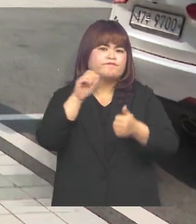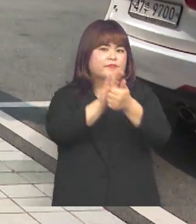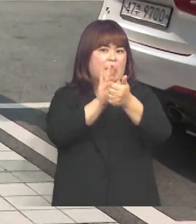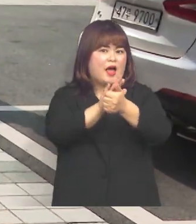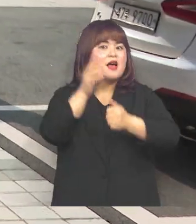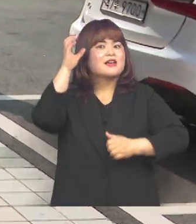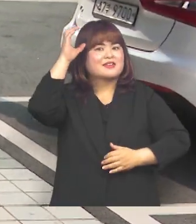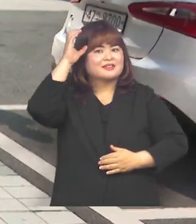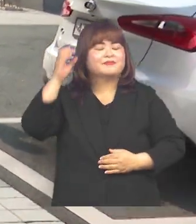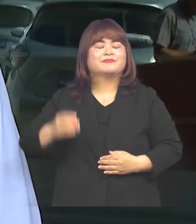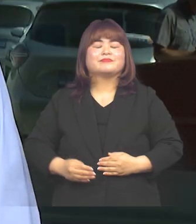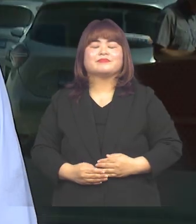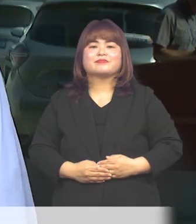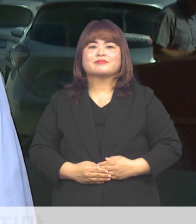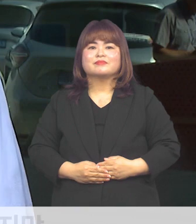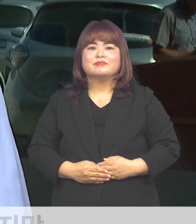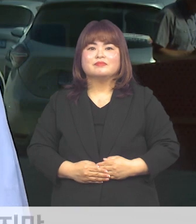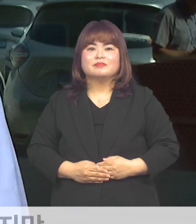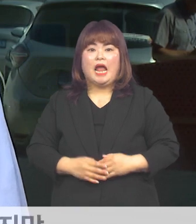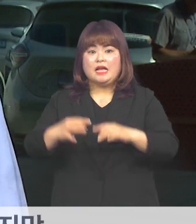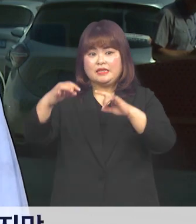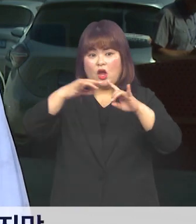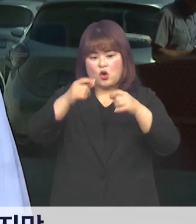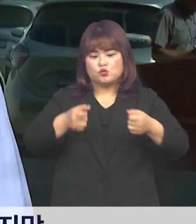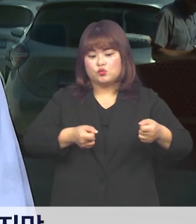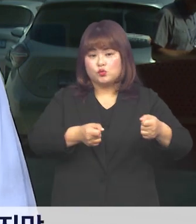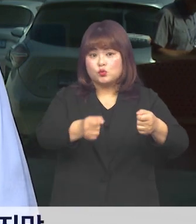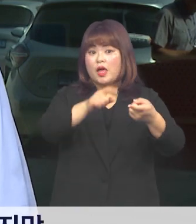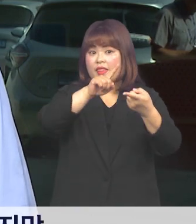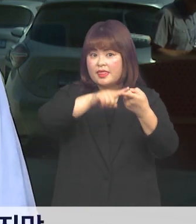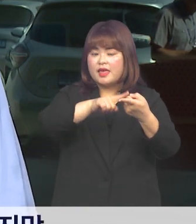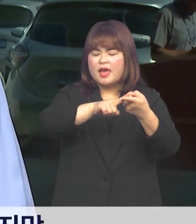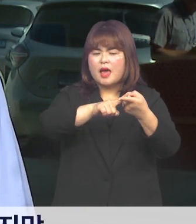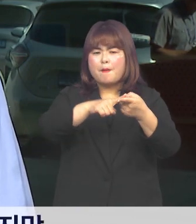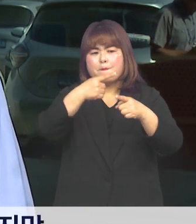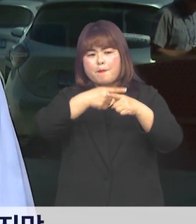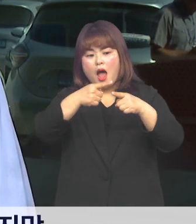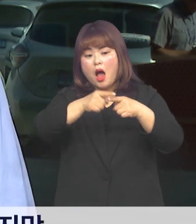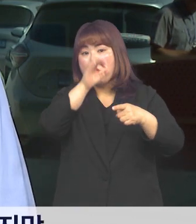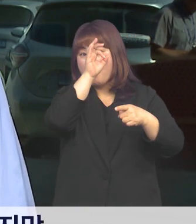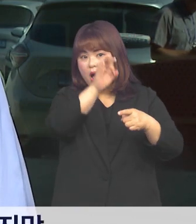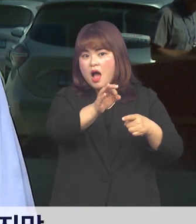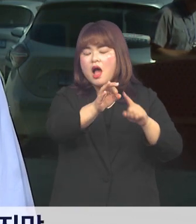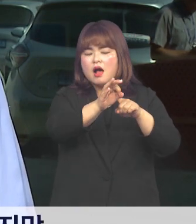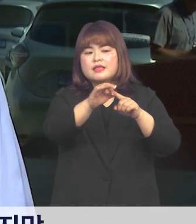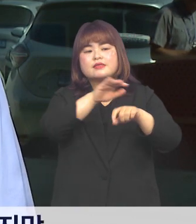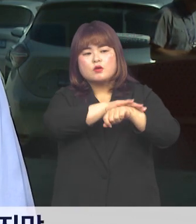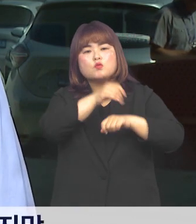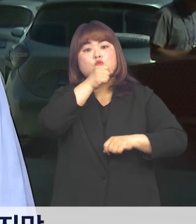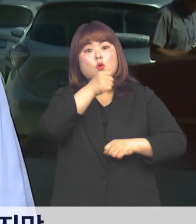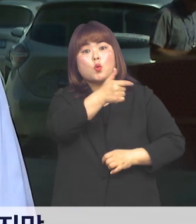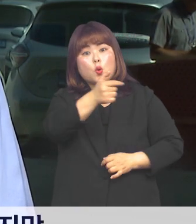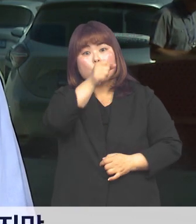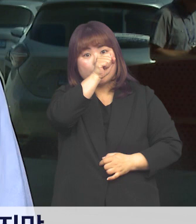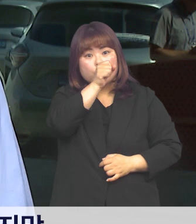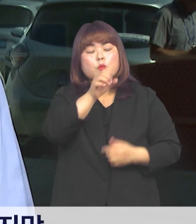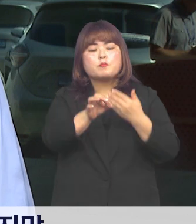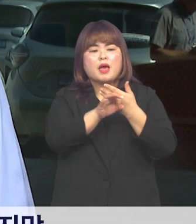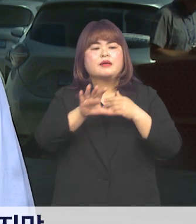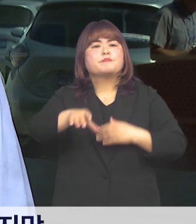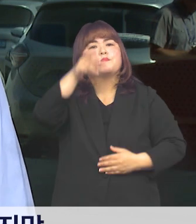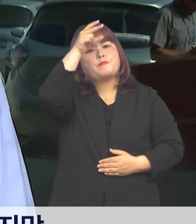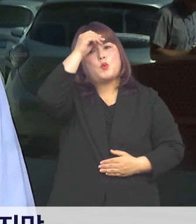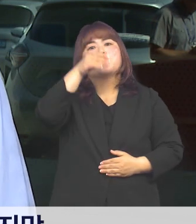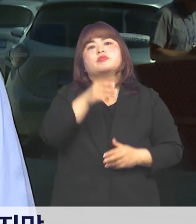것으로 기대됩니다. 전기 수레에 대한 평가가 잘 나온다면 지금은 시범 사업을